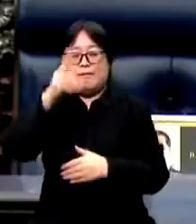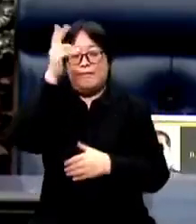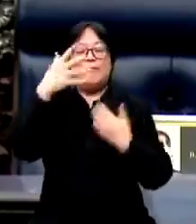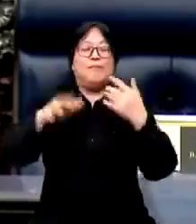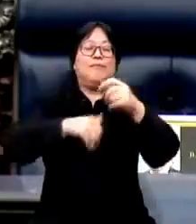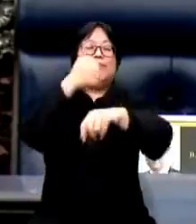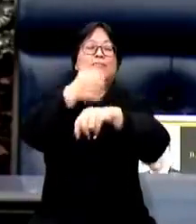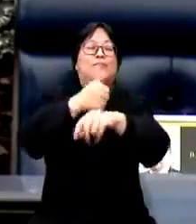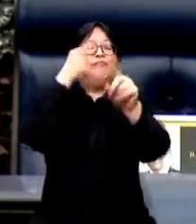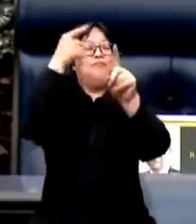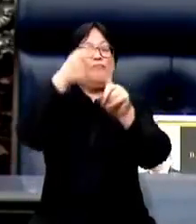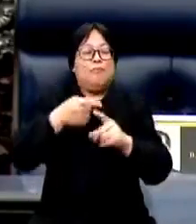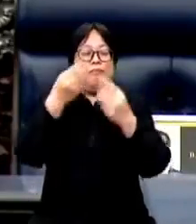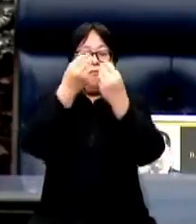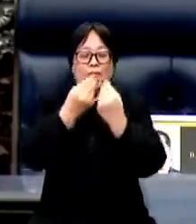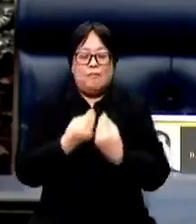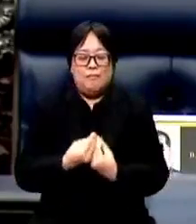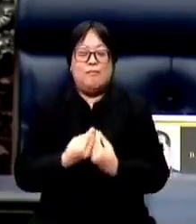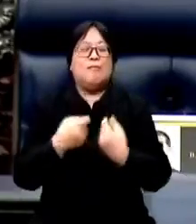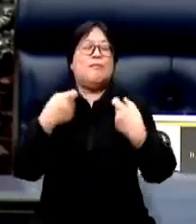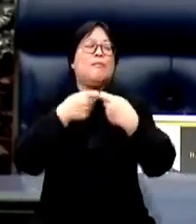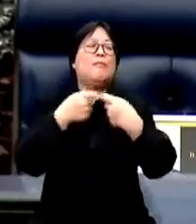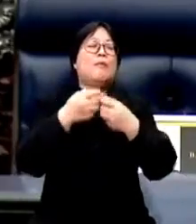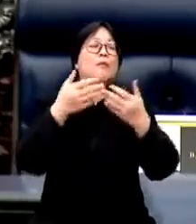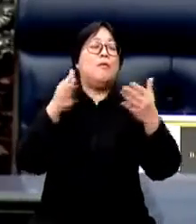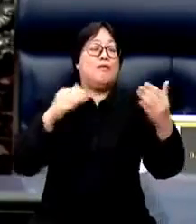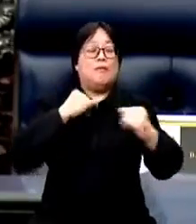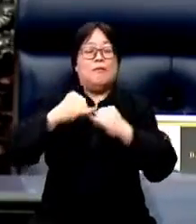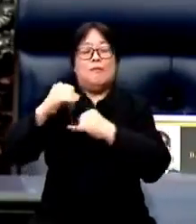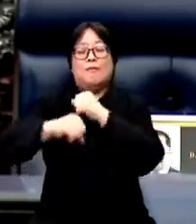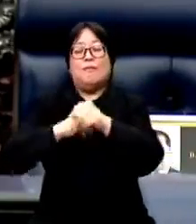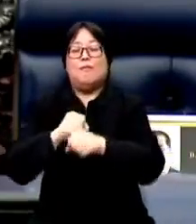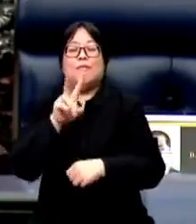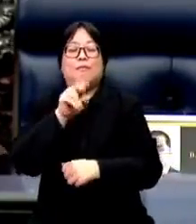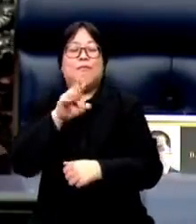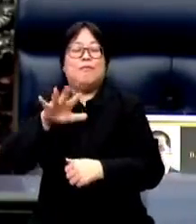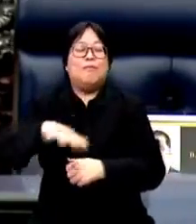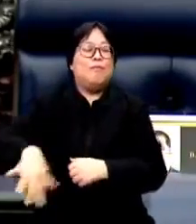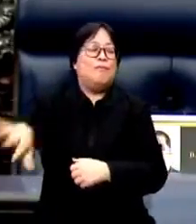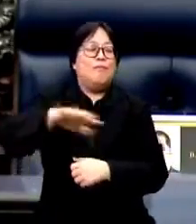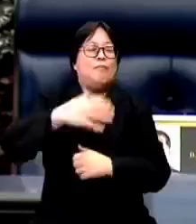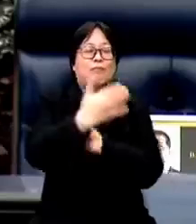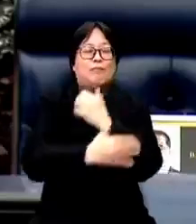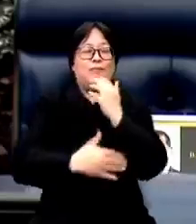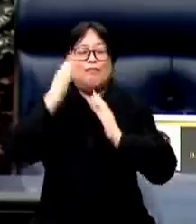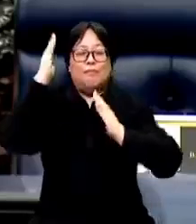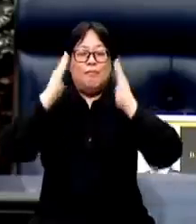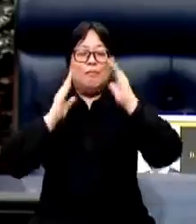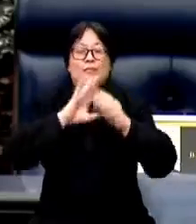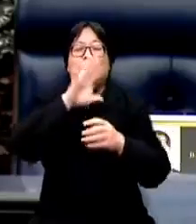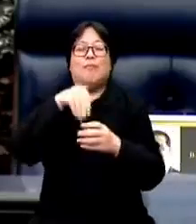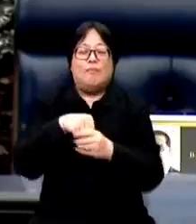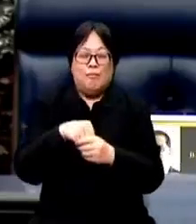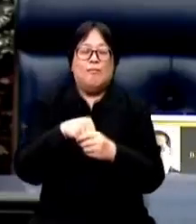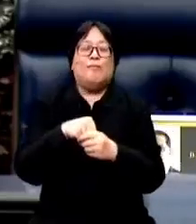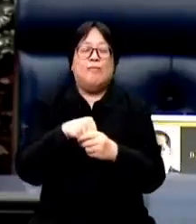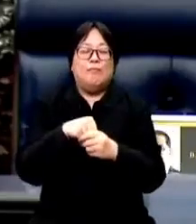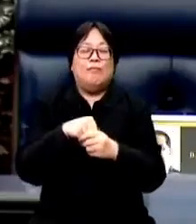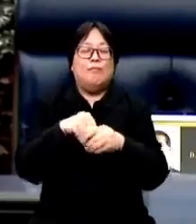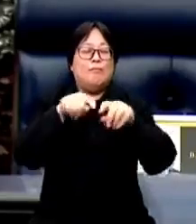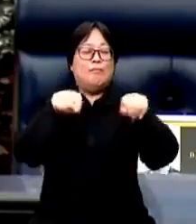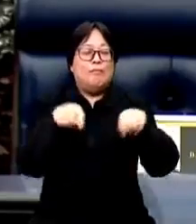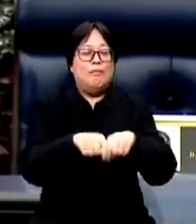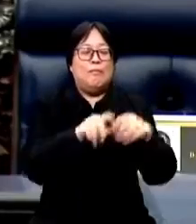Letakkan sasaran bilangan jumlah pengecas awam menjelang tahun 2025 ni meliputi di semua Negeri termasuk lokasi yang